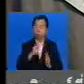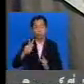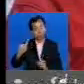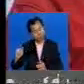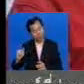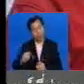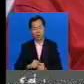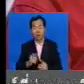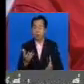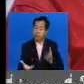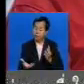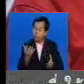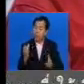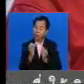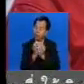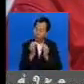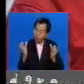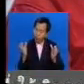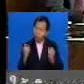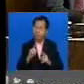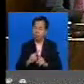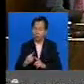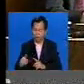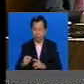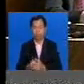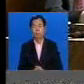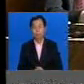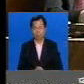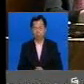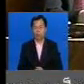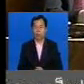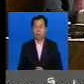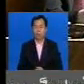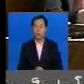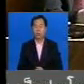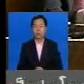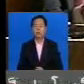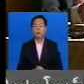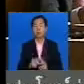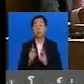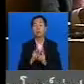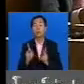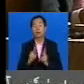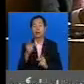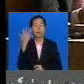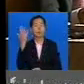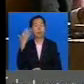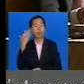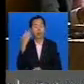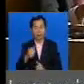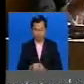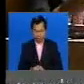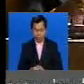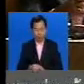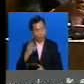ญที่ได้รับการแต่งตั้งในยุคคมช.ซึ่งทั้งนายพงเทพเทพกัญจนาอดีตกรรมการบริหารพรรคไทยรักไทยและนายนิก